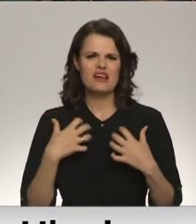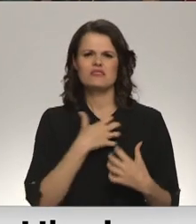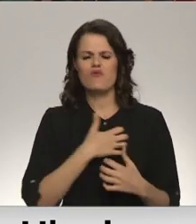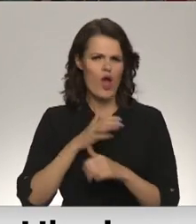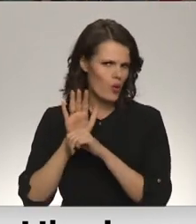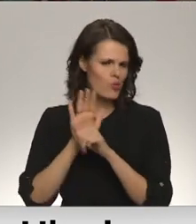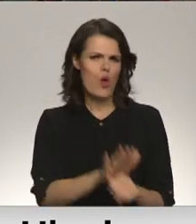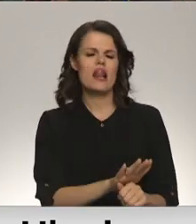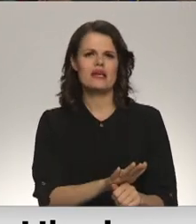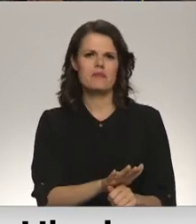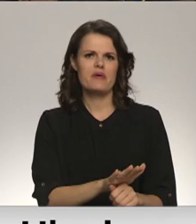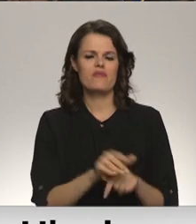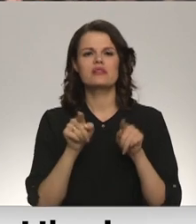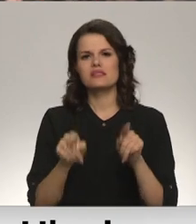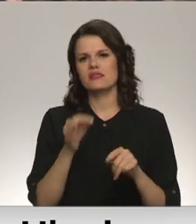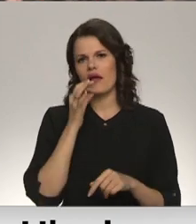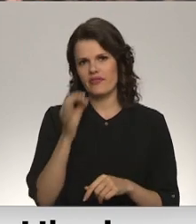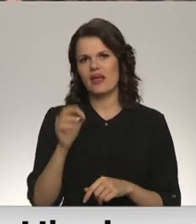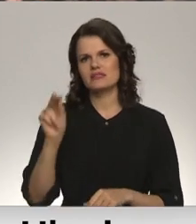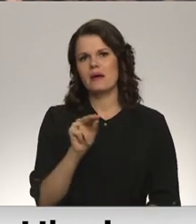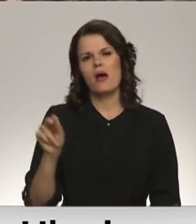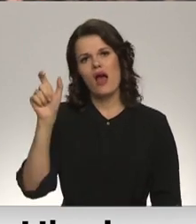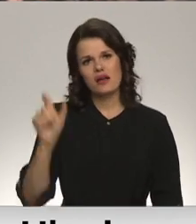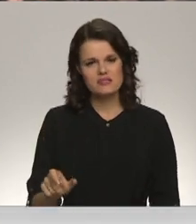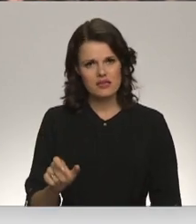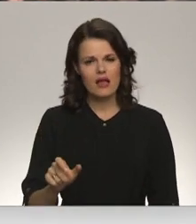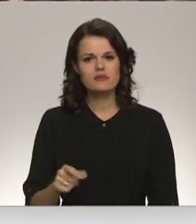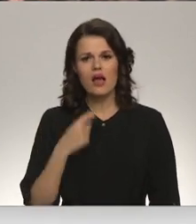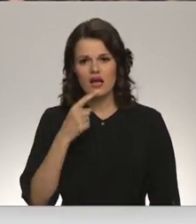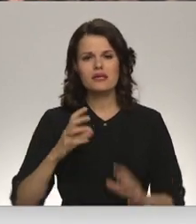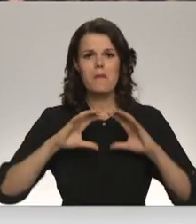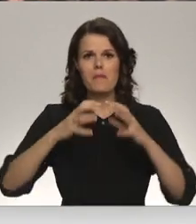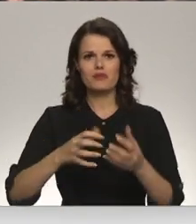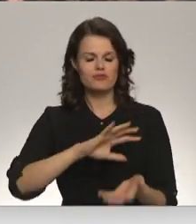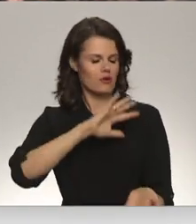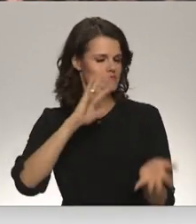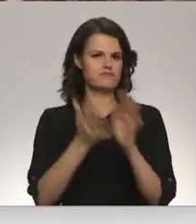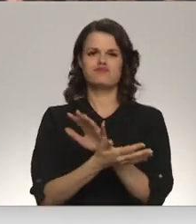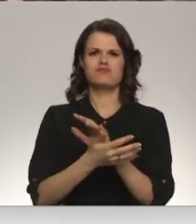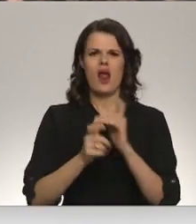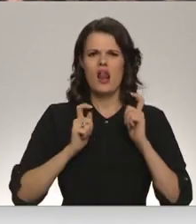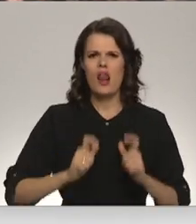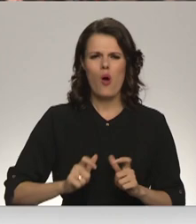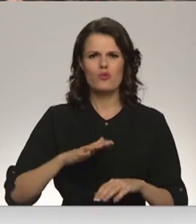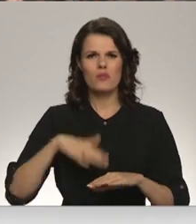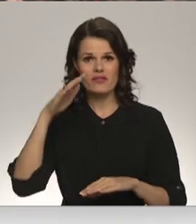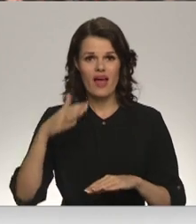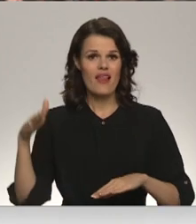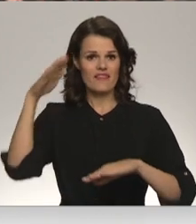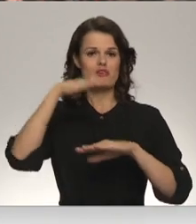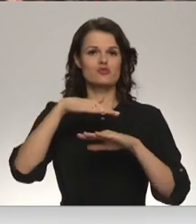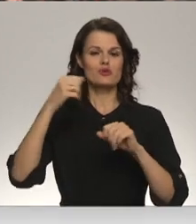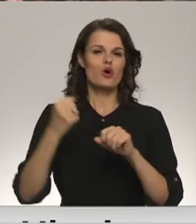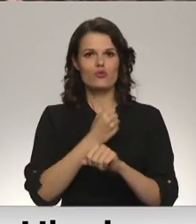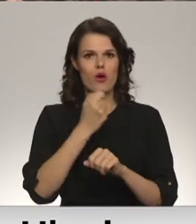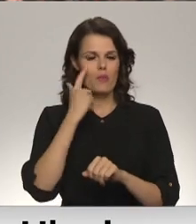uzsver mācītājs Linards Rozentāls. Tad, kad, kā teikt, pasauli apgriežās otrādi, ļaunuma netaisnības dēļ, virspusē uzmirdza